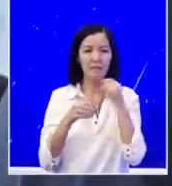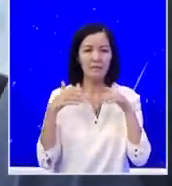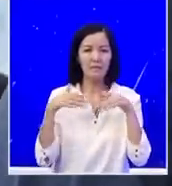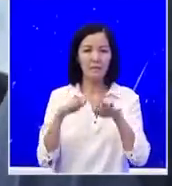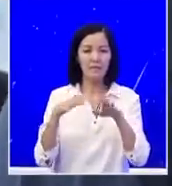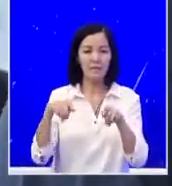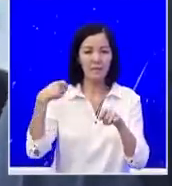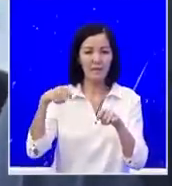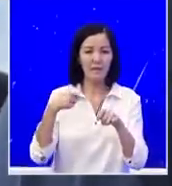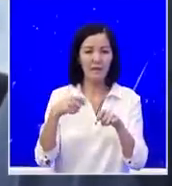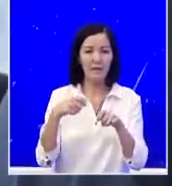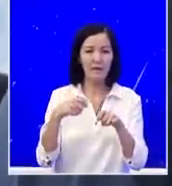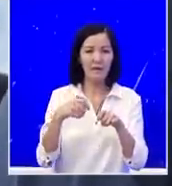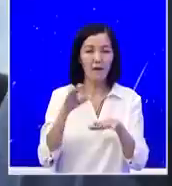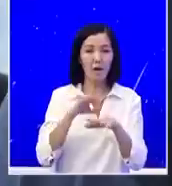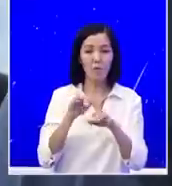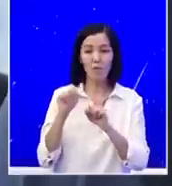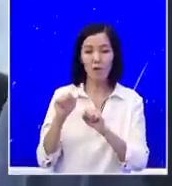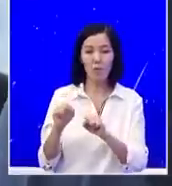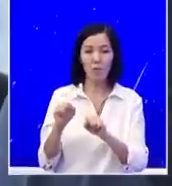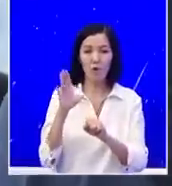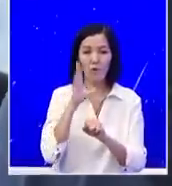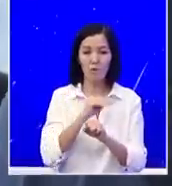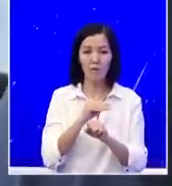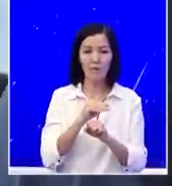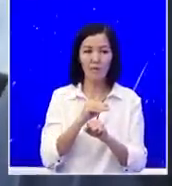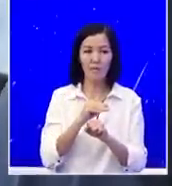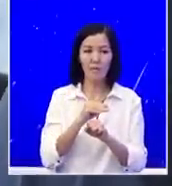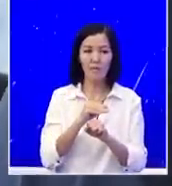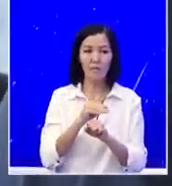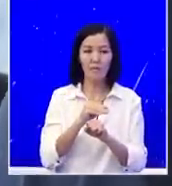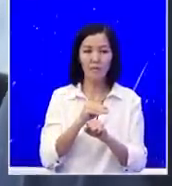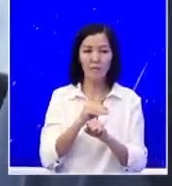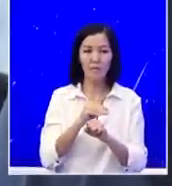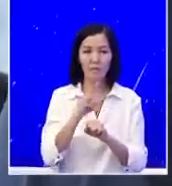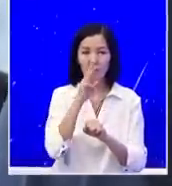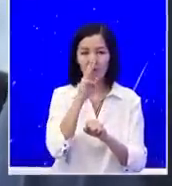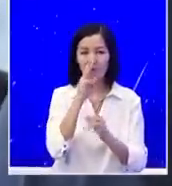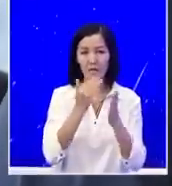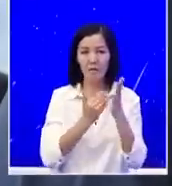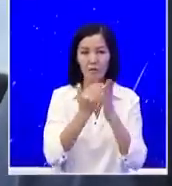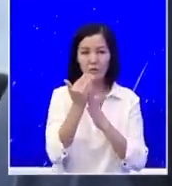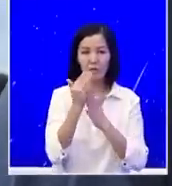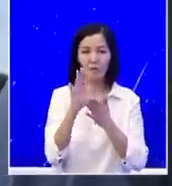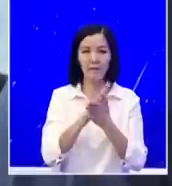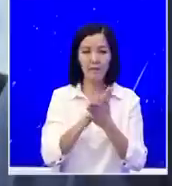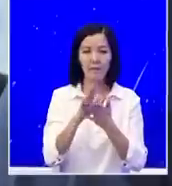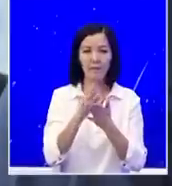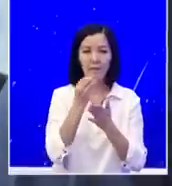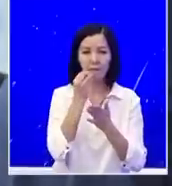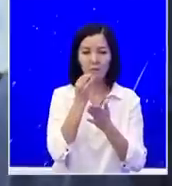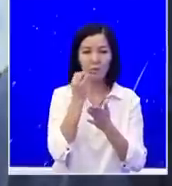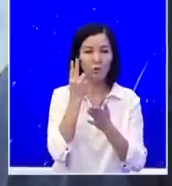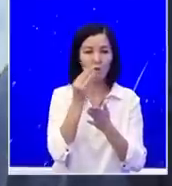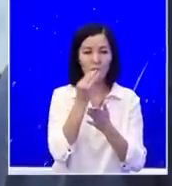бұл вирустан көмектесетін маска. 100 мыңдан 200 мыңға дейін зарплаталар болады шияларға. Сонымен біз тегін обед береміз